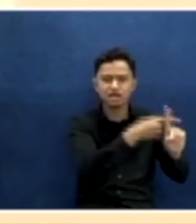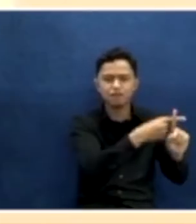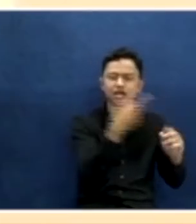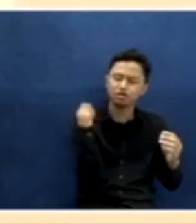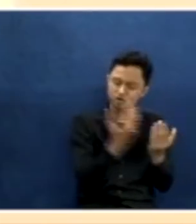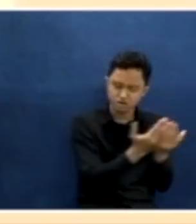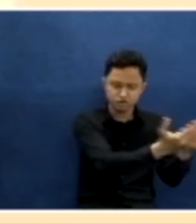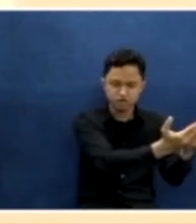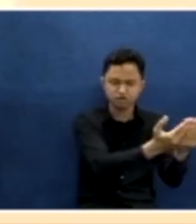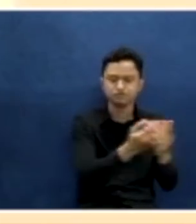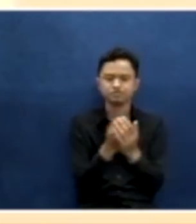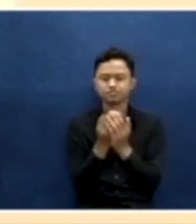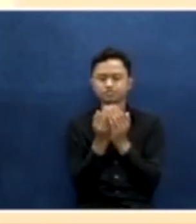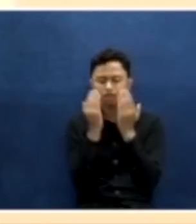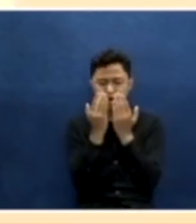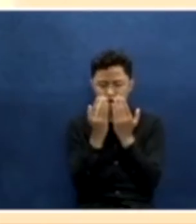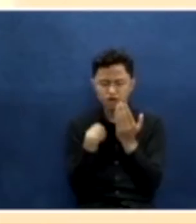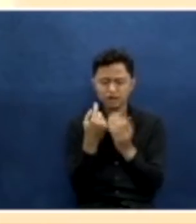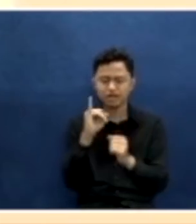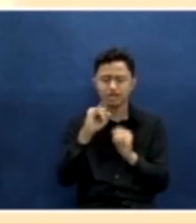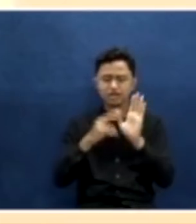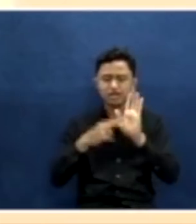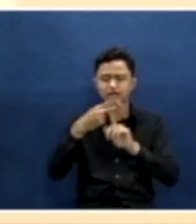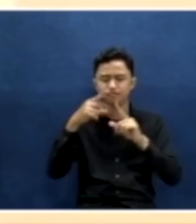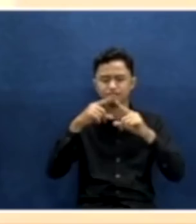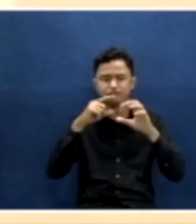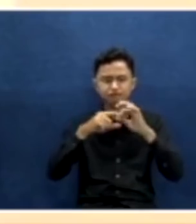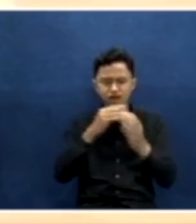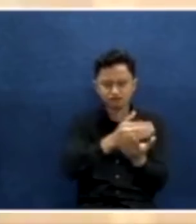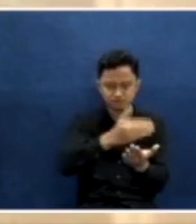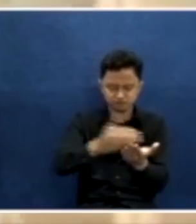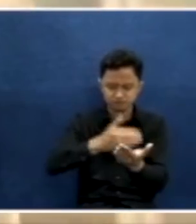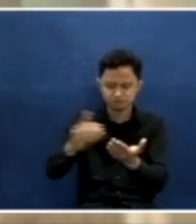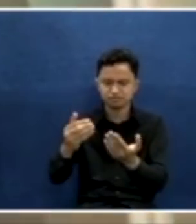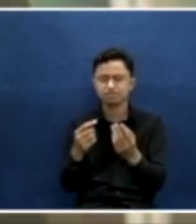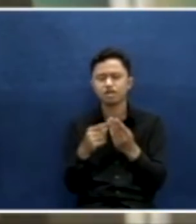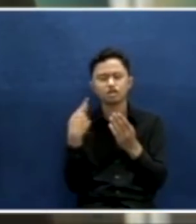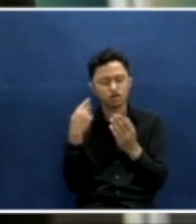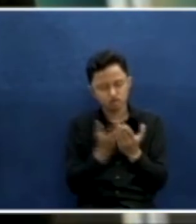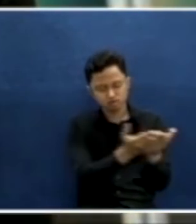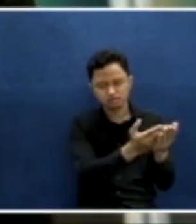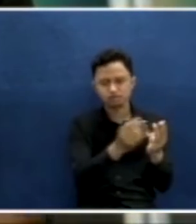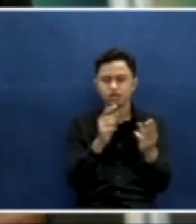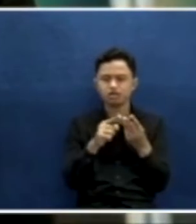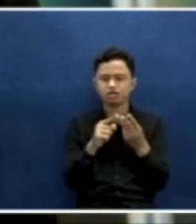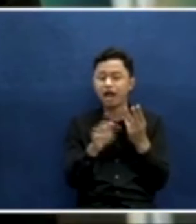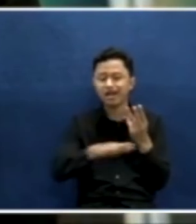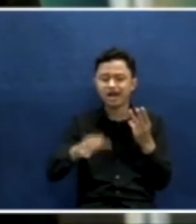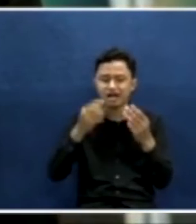belum sampai kepada mereka ya Allah Hai abang kan keluarganya anak-anak yang menangis mencari